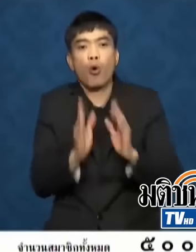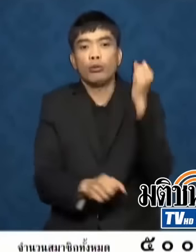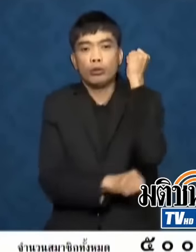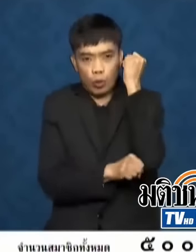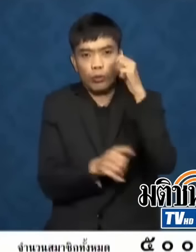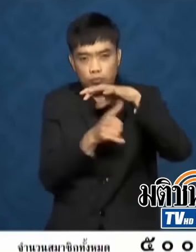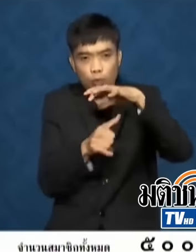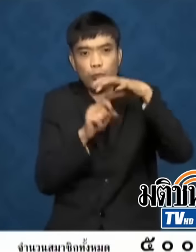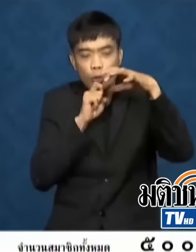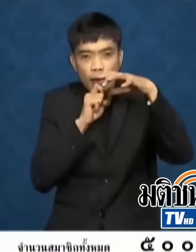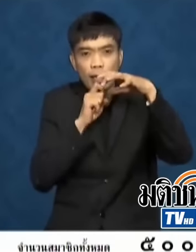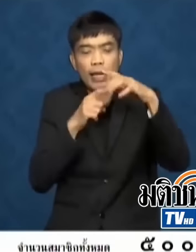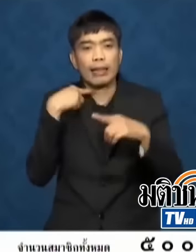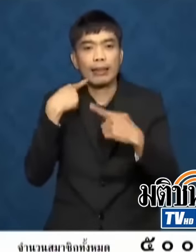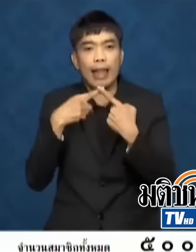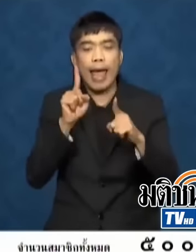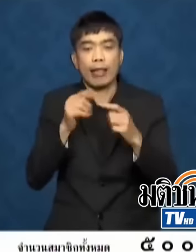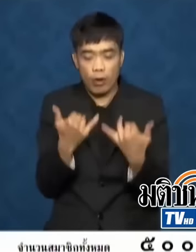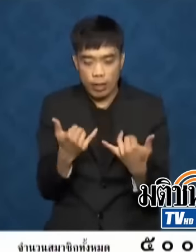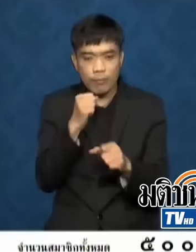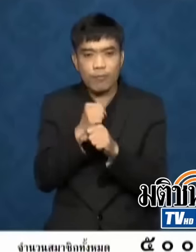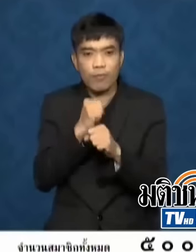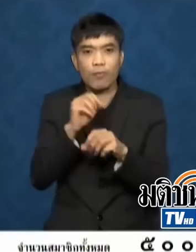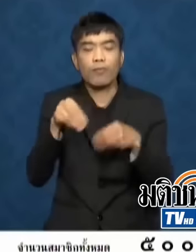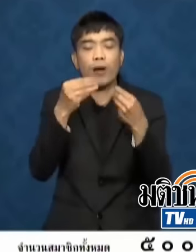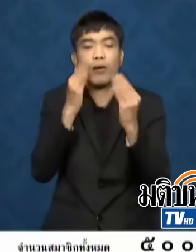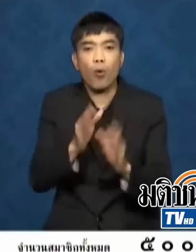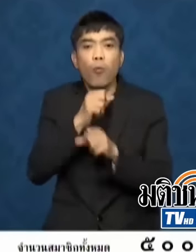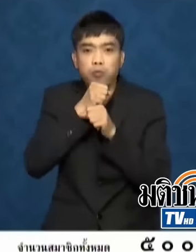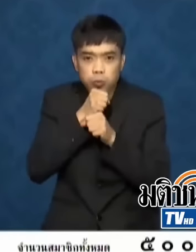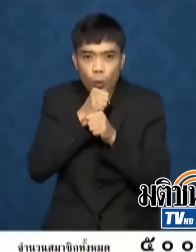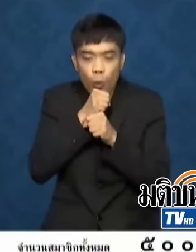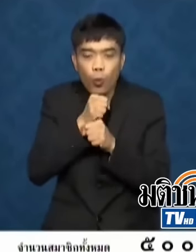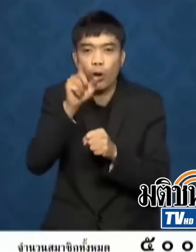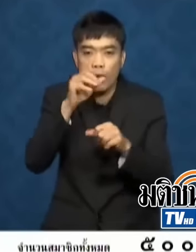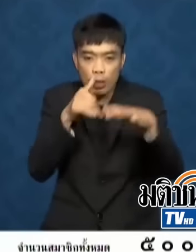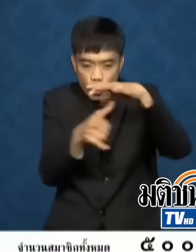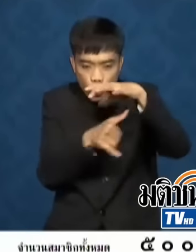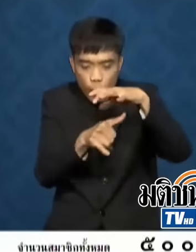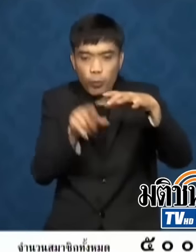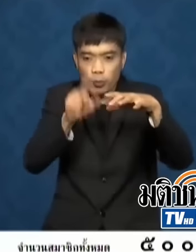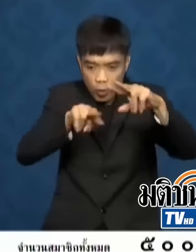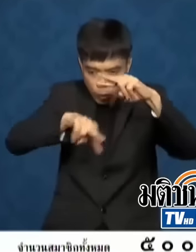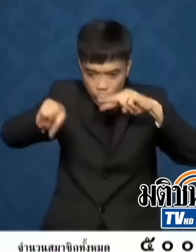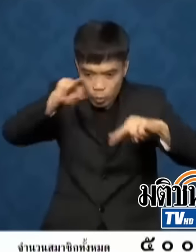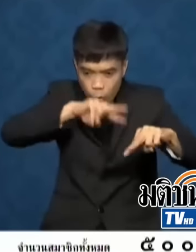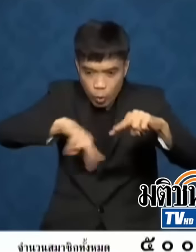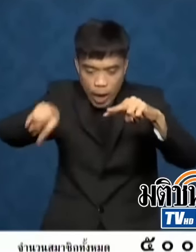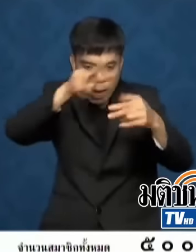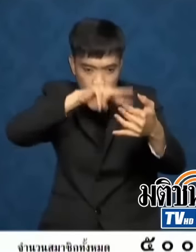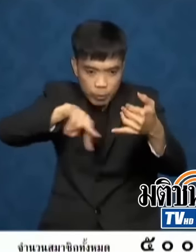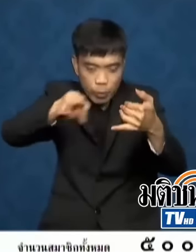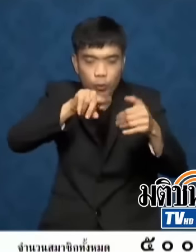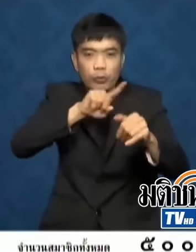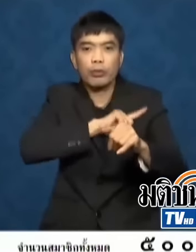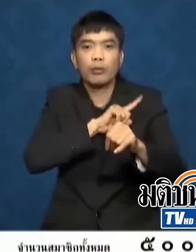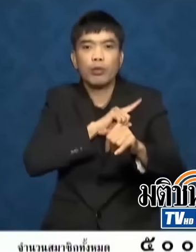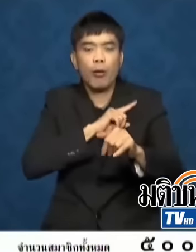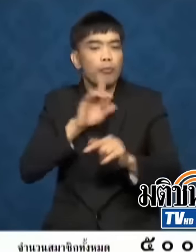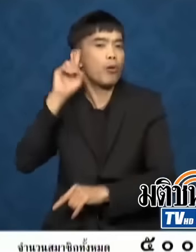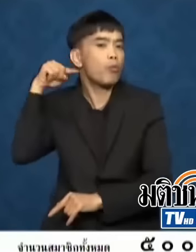แล้วทำอย่างไรให้ผู้ที่สูงอายุได้รับการดูแลทำอย่างไรให้คนป่วยได้รับการดูแลตามมาตรฐานที่ควรจะเป็นแม้กระทั่งผู้ต้องขังหญิ